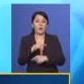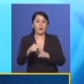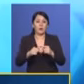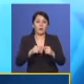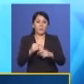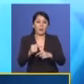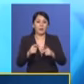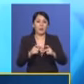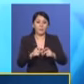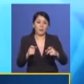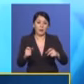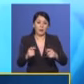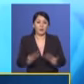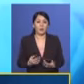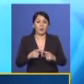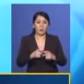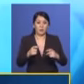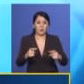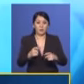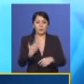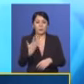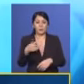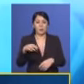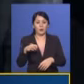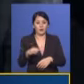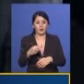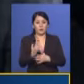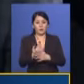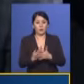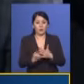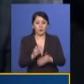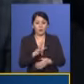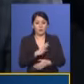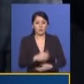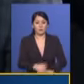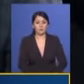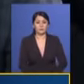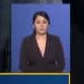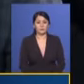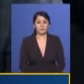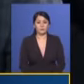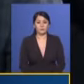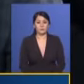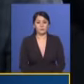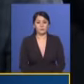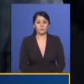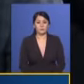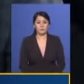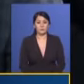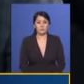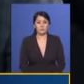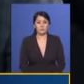және іс бастаған тұрғындарға 5285 кеңес беріпті. Жансая Қайыпова, Орал Амреянов, жаңалықтар қызметі.